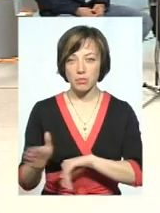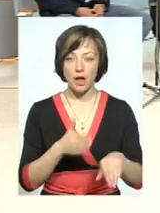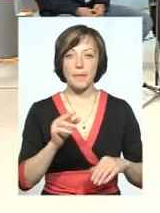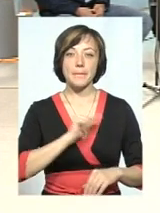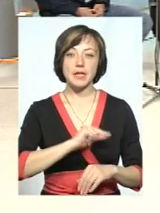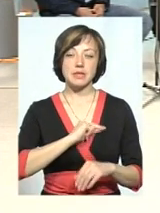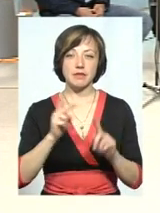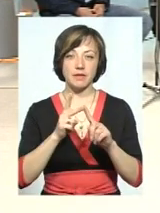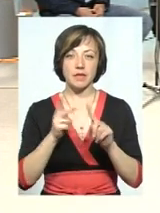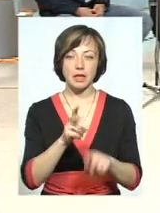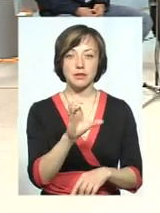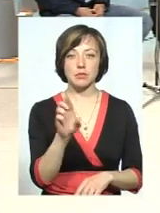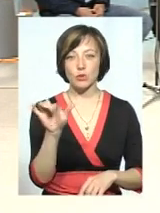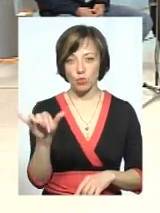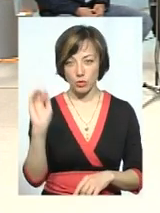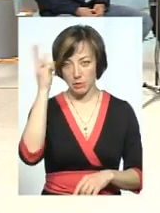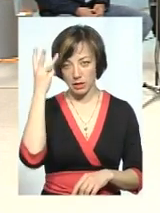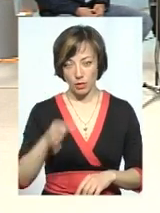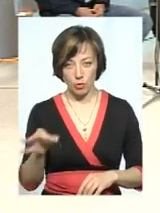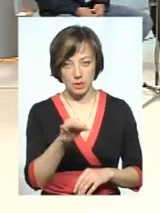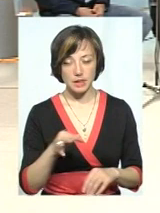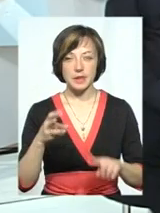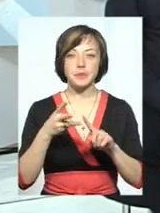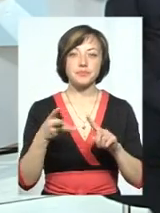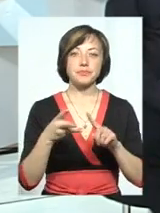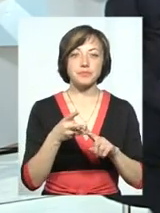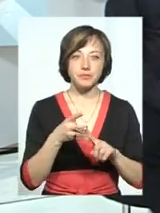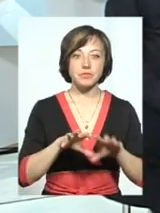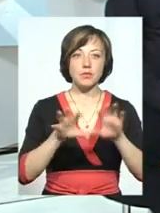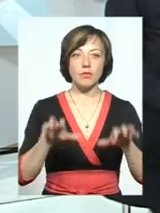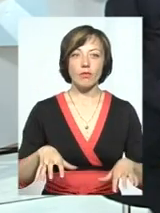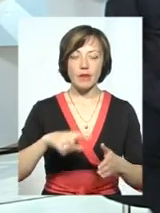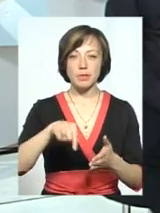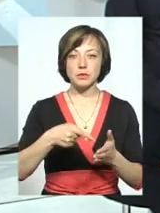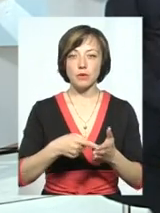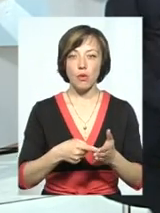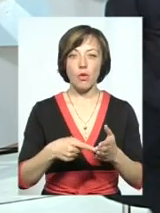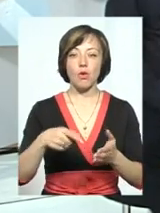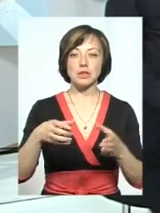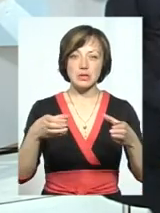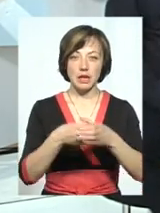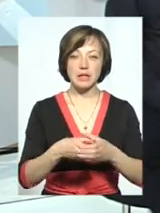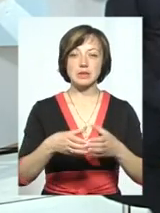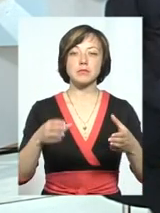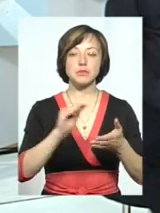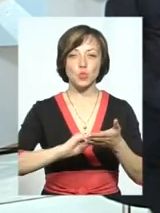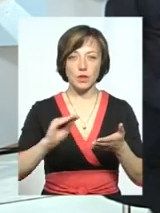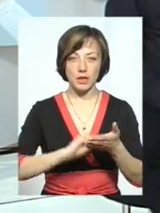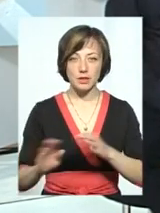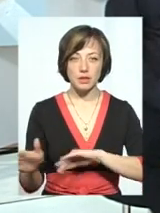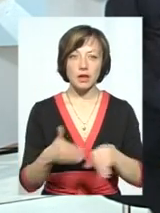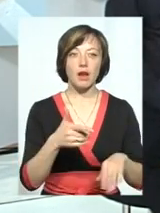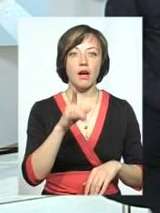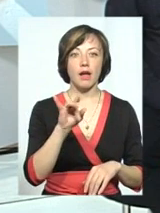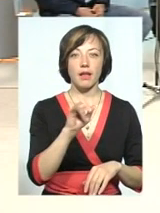Служби безпеки управління Хмельницької області, управління, Сергій Щук, голова міського осередку Національної спілки журналістів, і Володимир Гарєєвський,